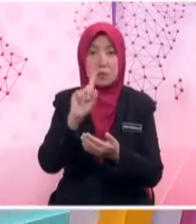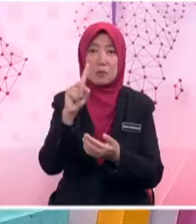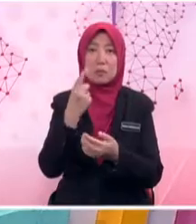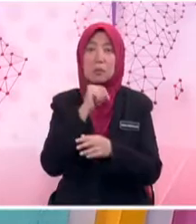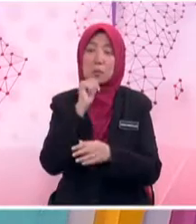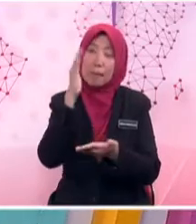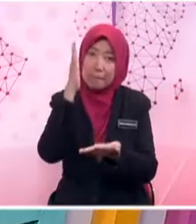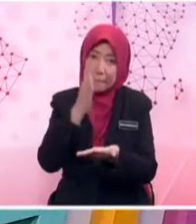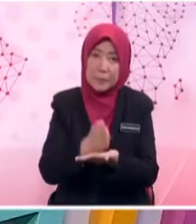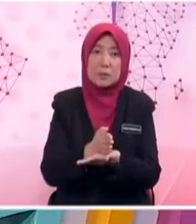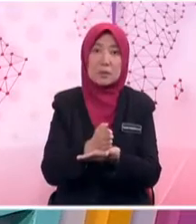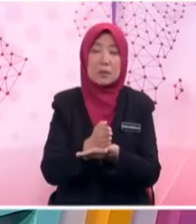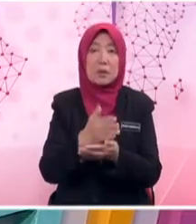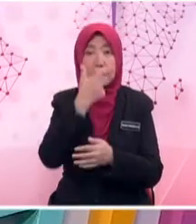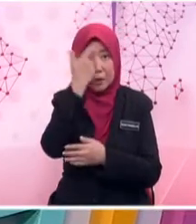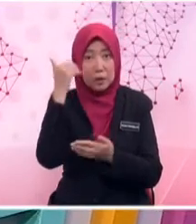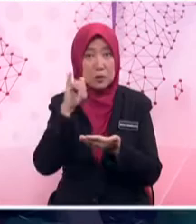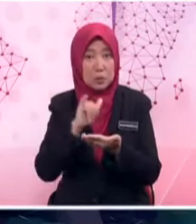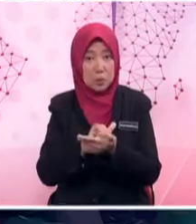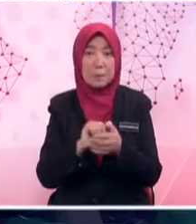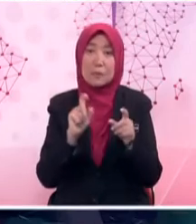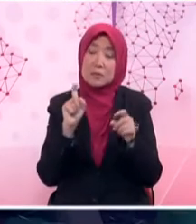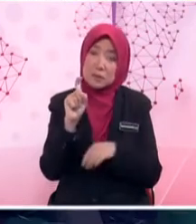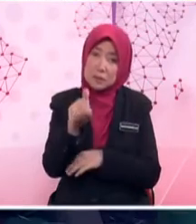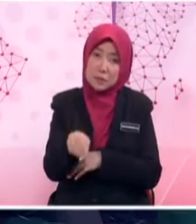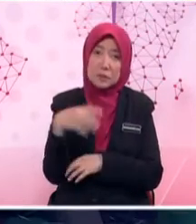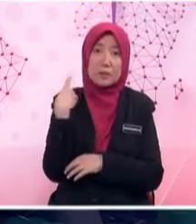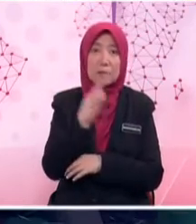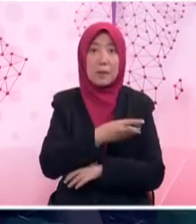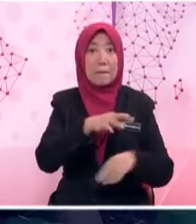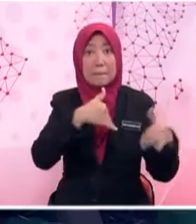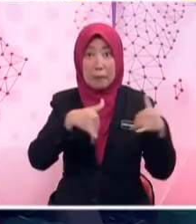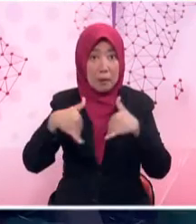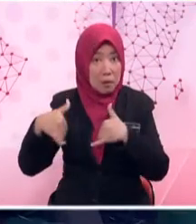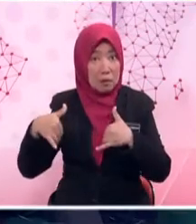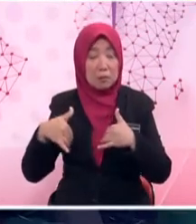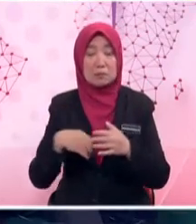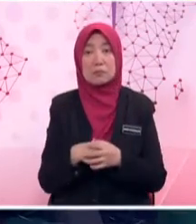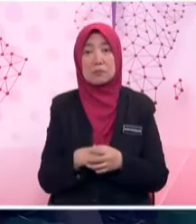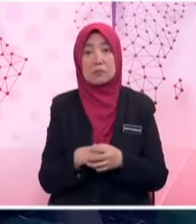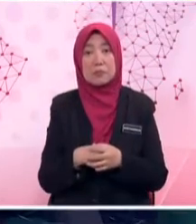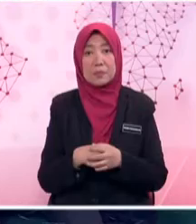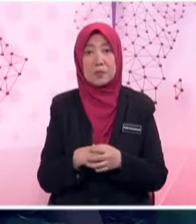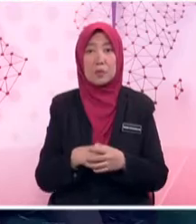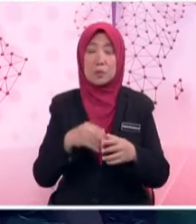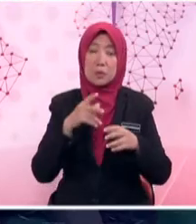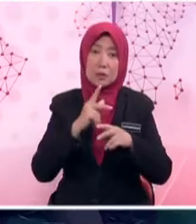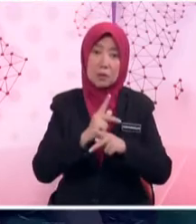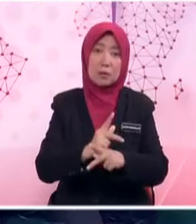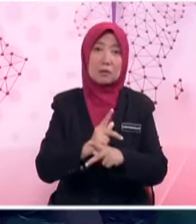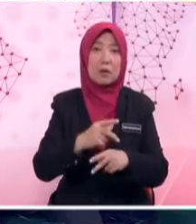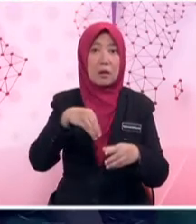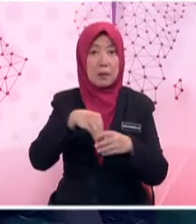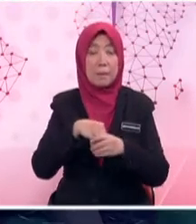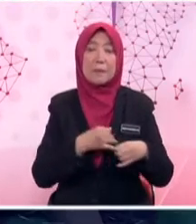berhenti di satu tempat. Itu sebab kita perlukan permainan tradisional ini supaya tidak pupus. Sentiasa dikekalkan dalam jiwa kita.